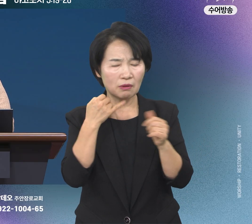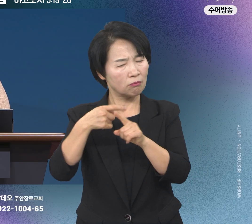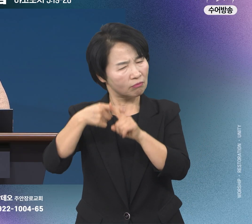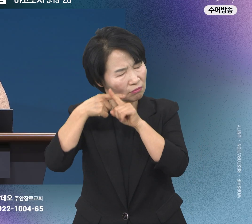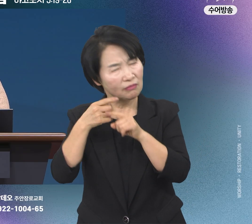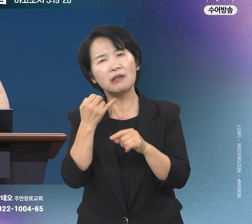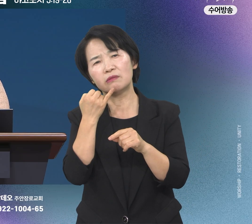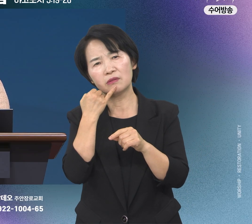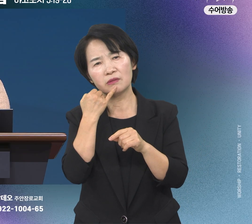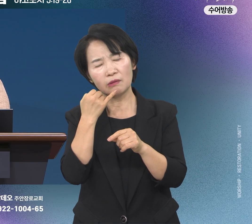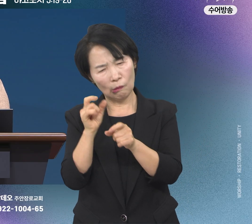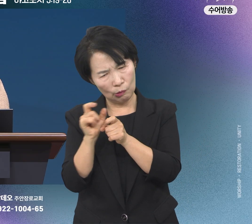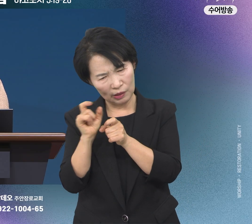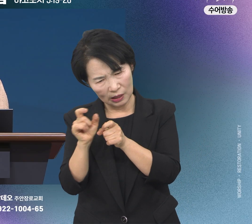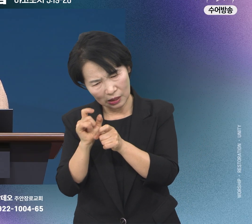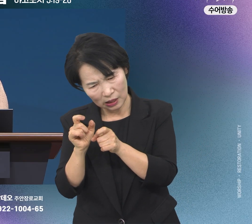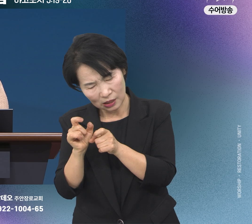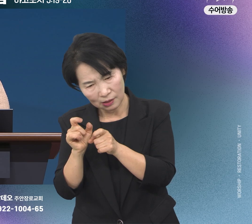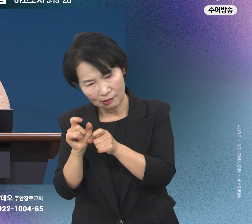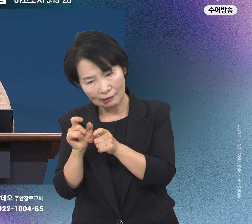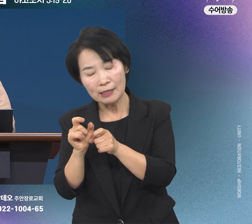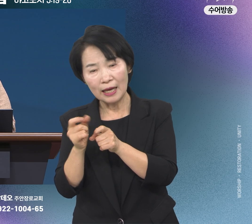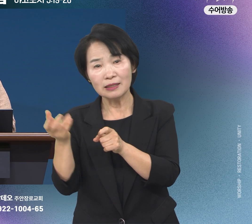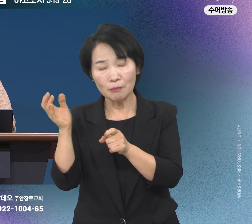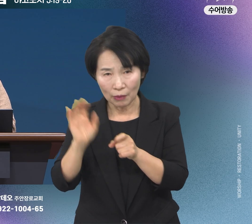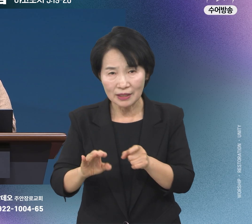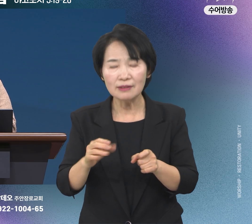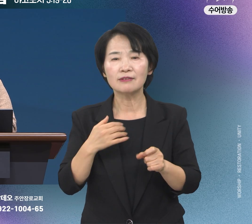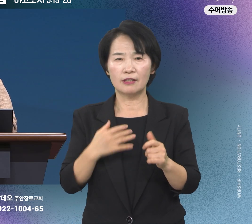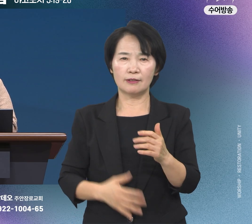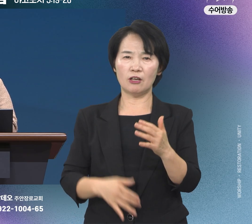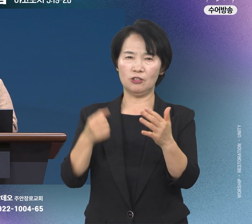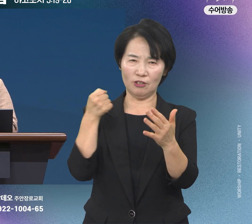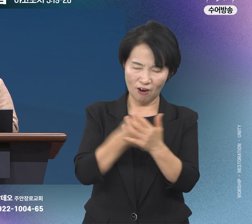고민 끝에 너무나도 답은 쉽게 나왔어요. 후자였습니다.